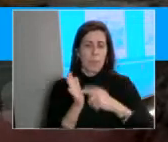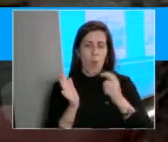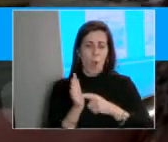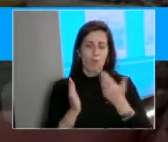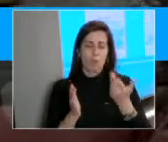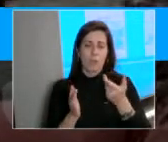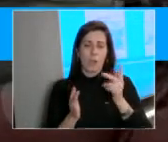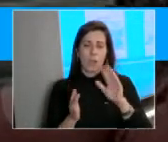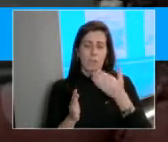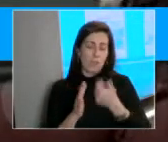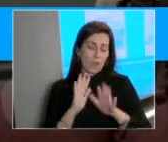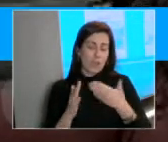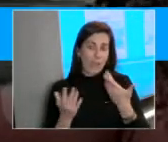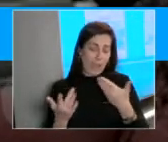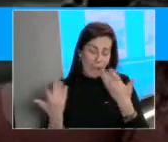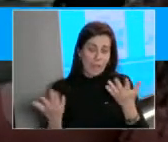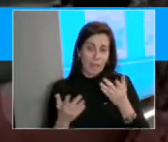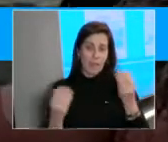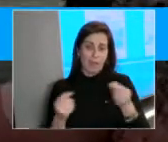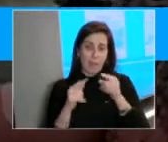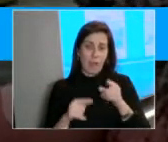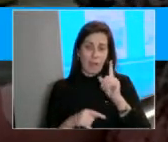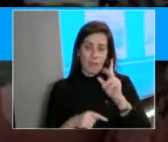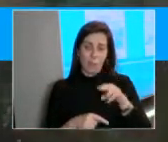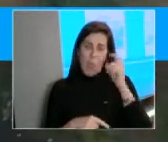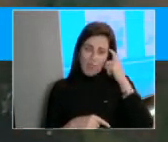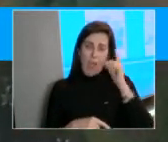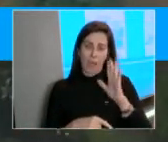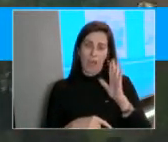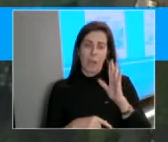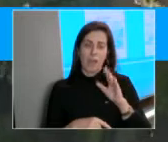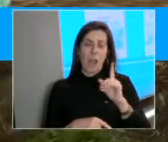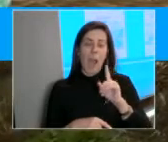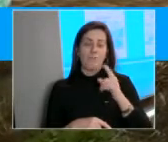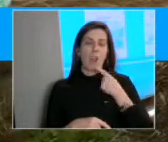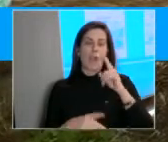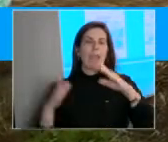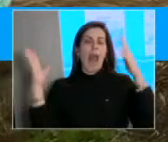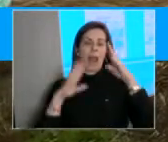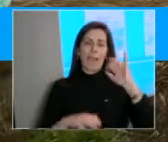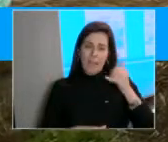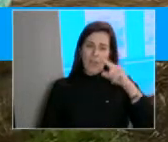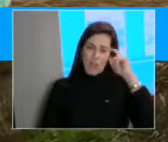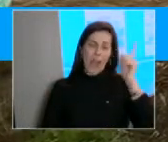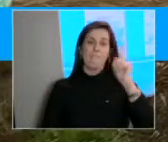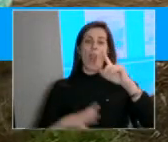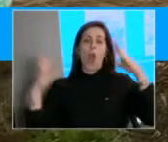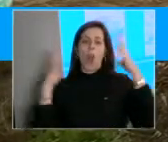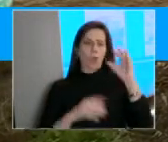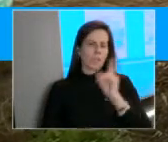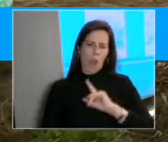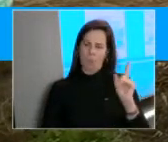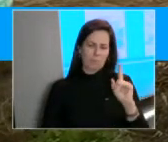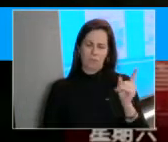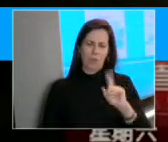אז נראה שיש חוסר. עד הדברים האלו, אבל יש פה דאגה מצד הסינים, אבל לא אגיד איזה פאניקה או לחצים כאלו ואחרים,